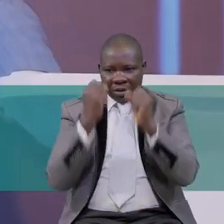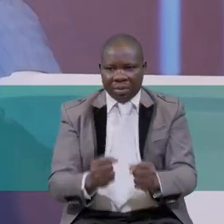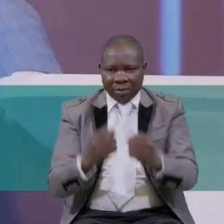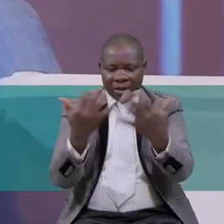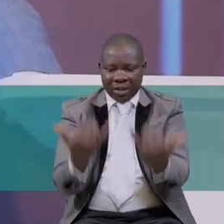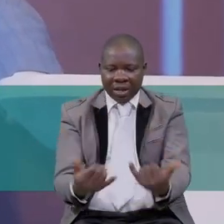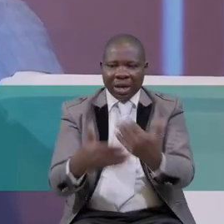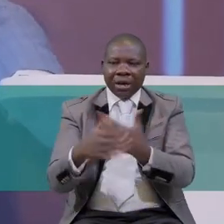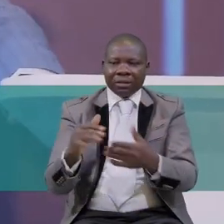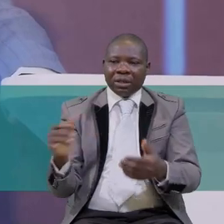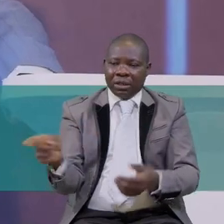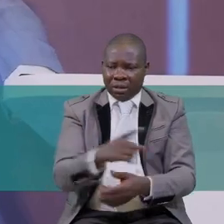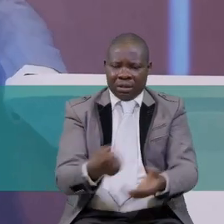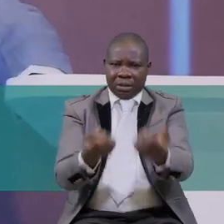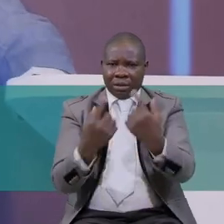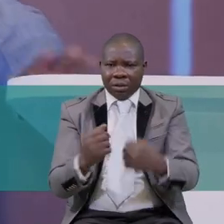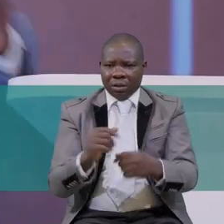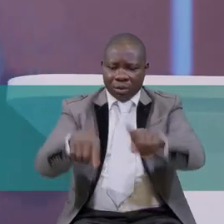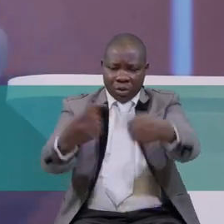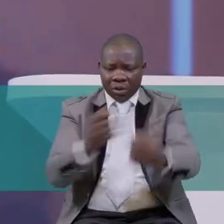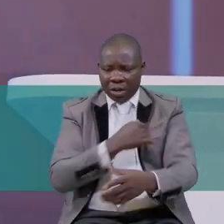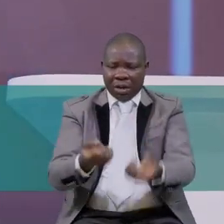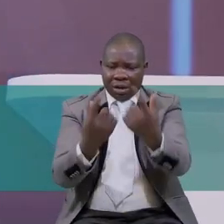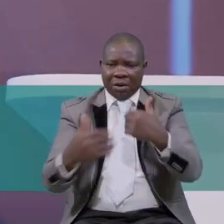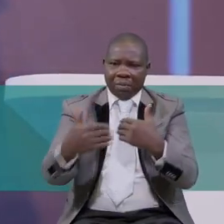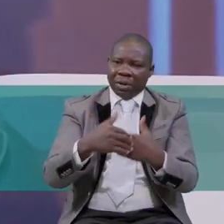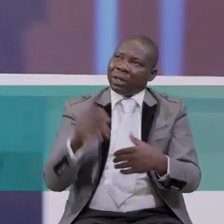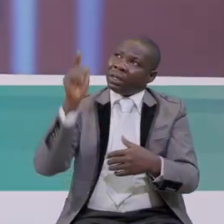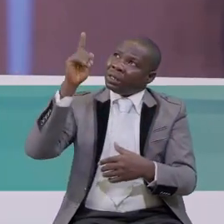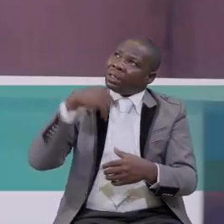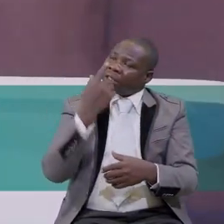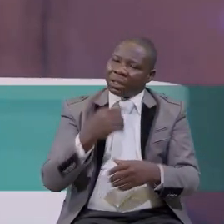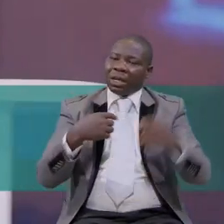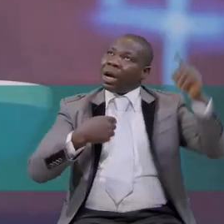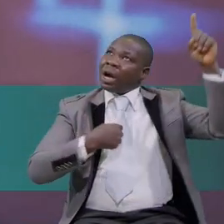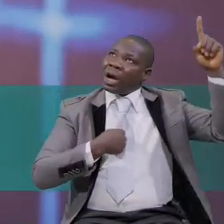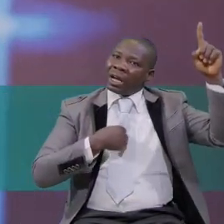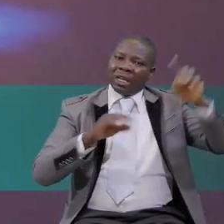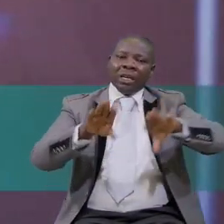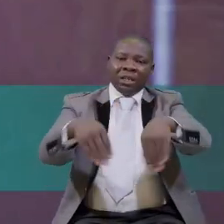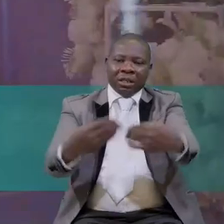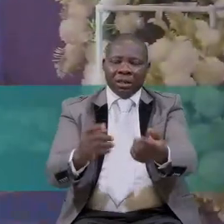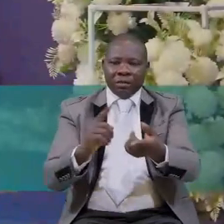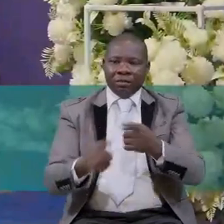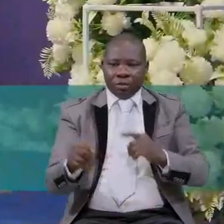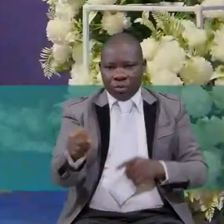initiale. Après qu'ils soient venus et prêcher et dit, je vous ai donné,